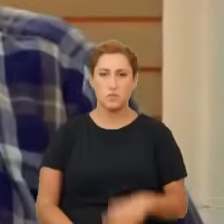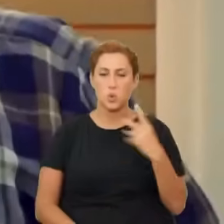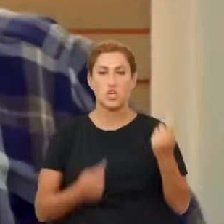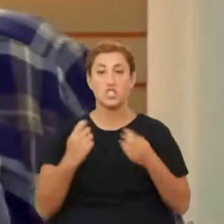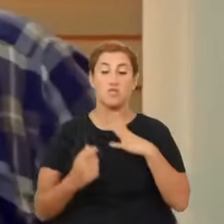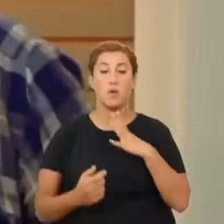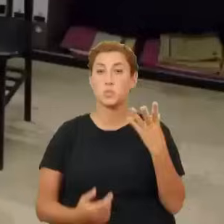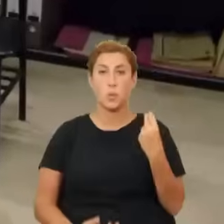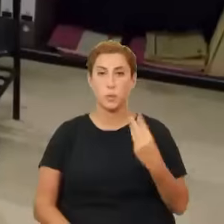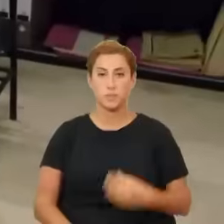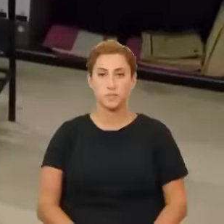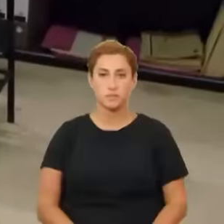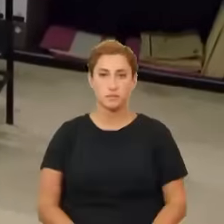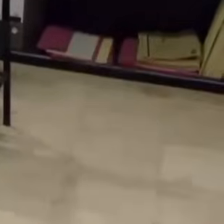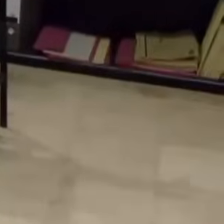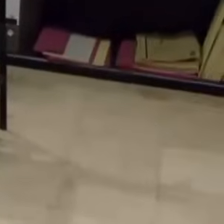Çok işim var, çok.